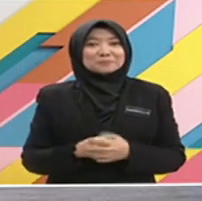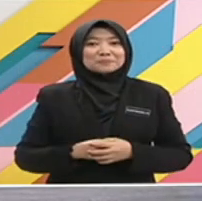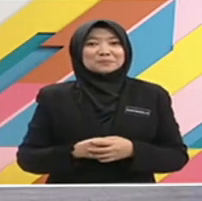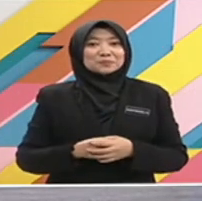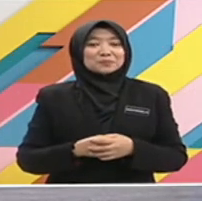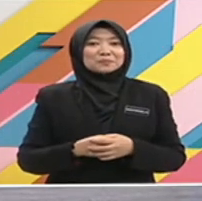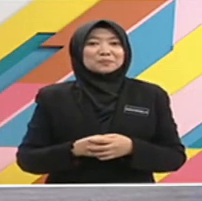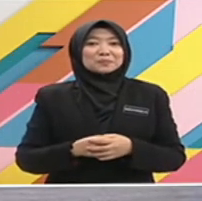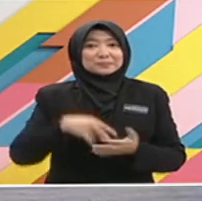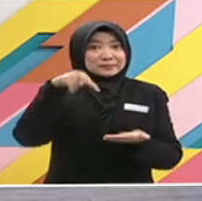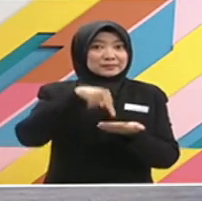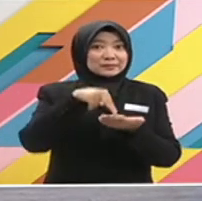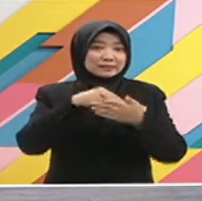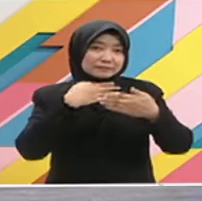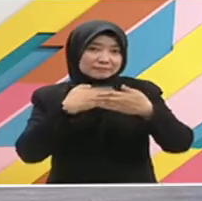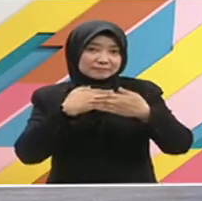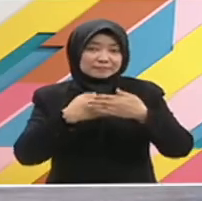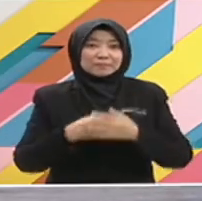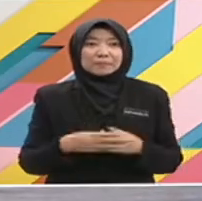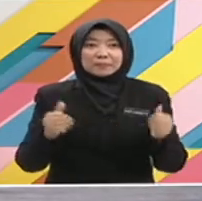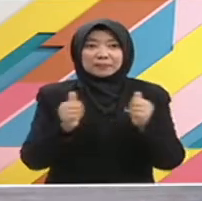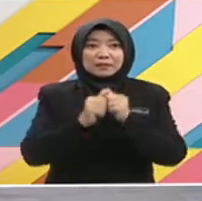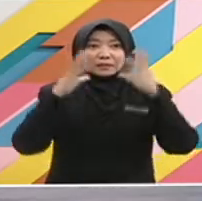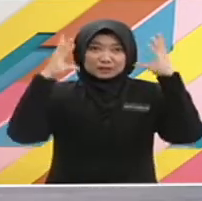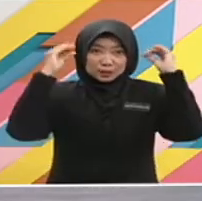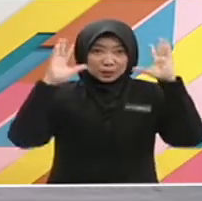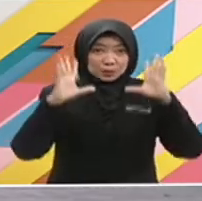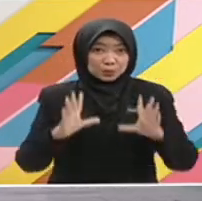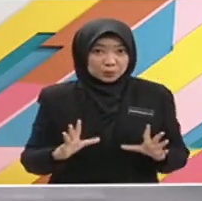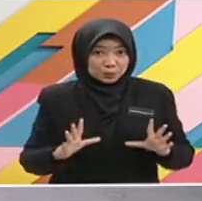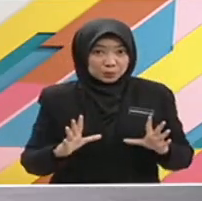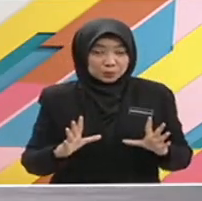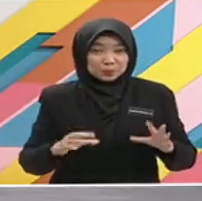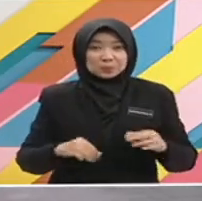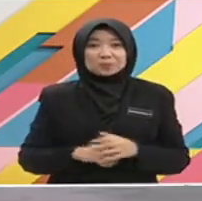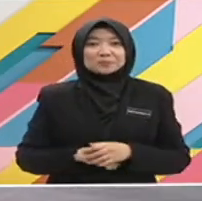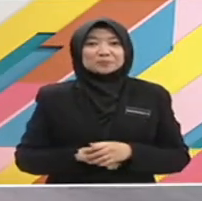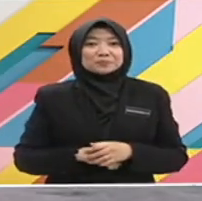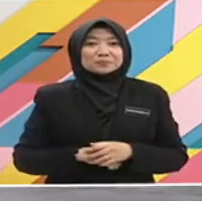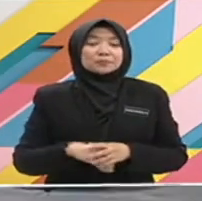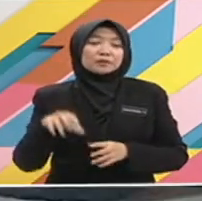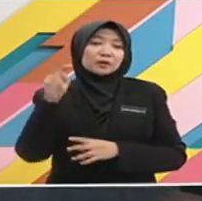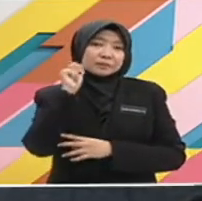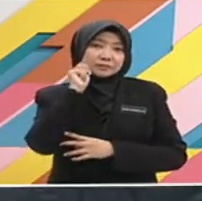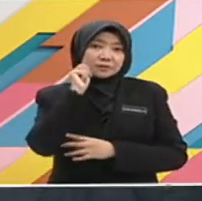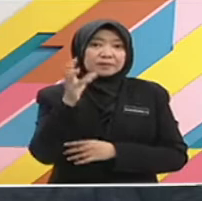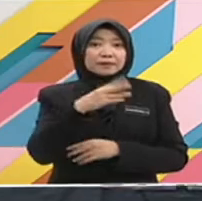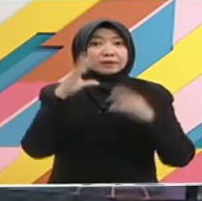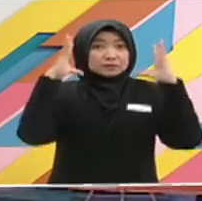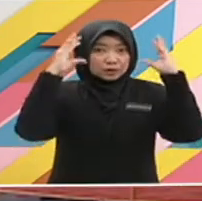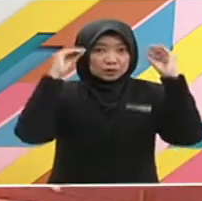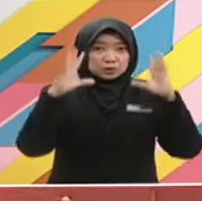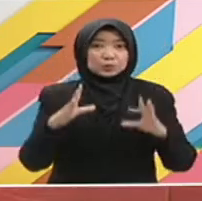belakang untuk bersama-sama dengan cikgu. So, Nisa akan bersama-sama dengan Cikgu Hayati untuk kita lakukan